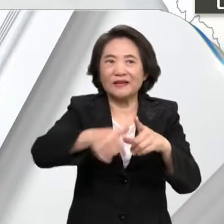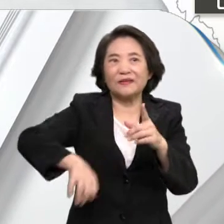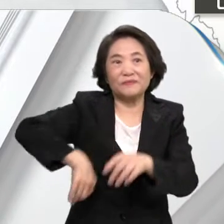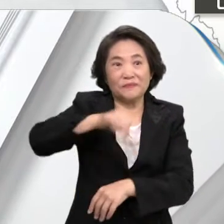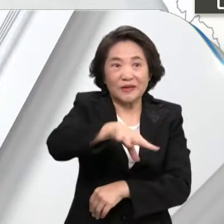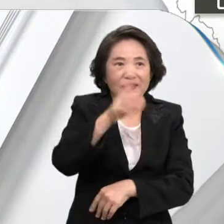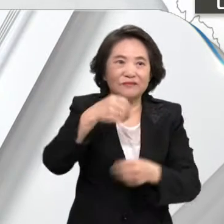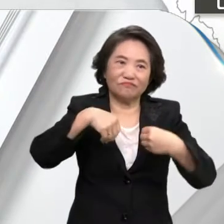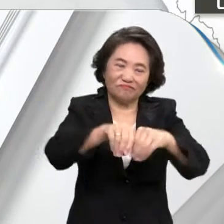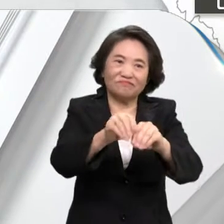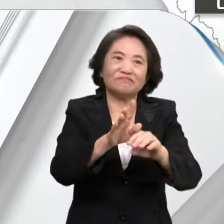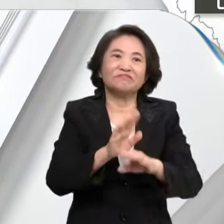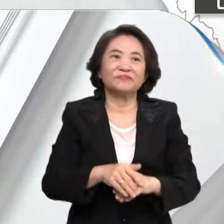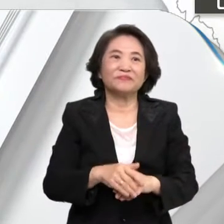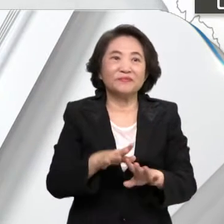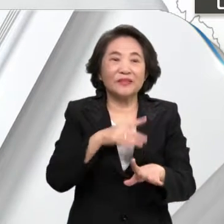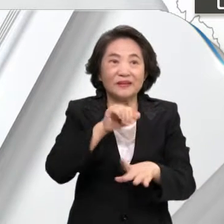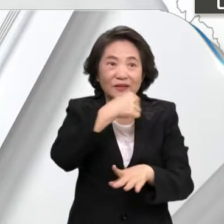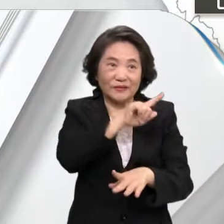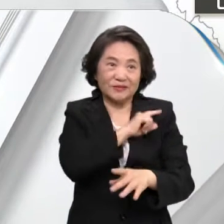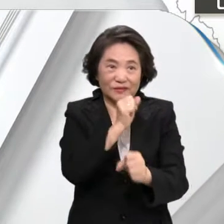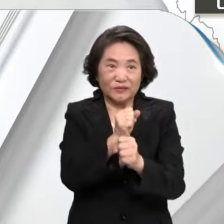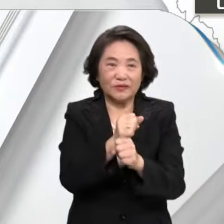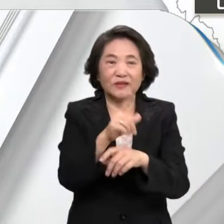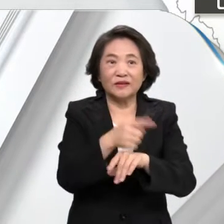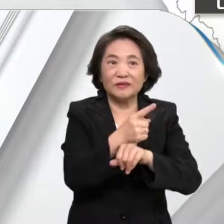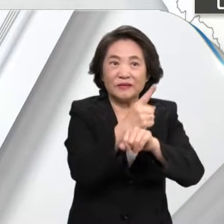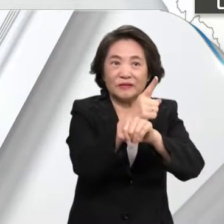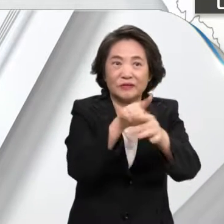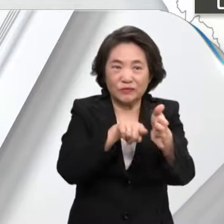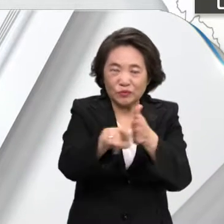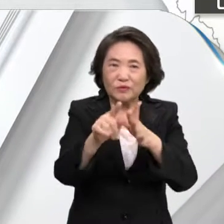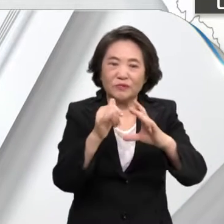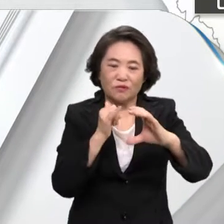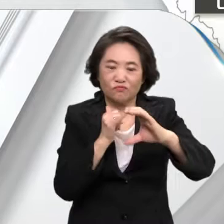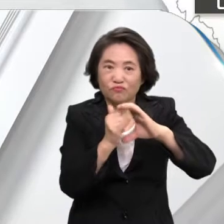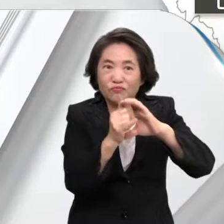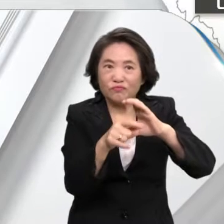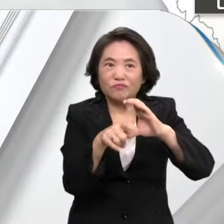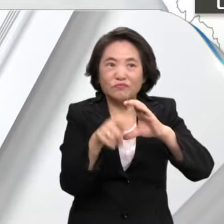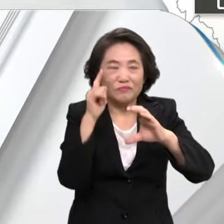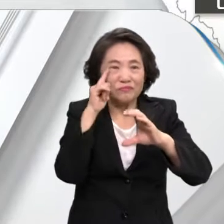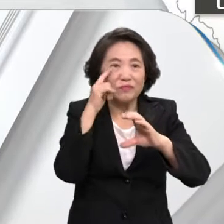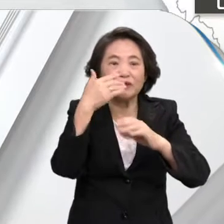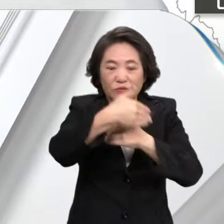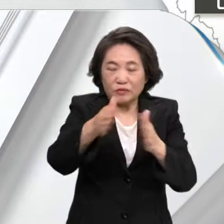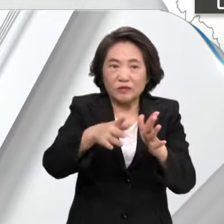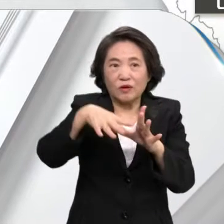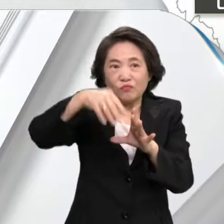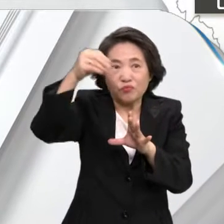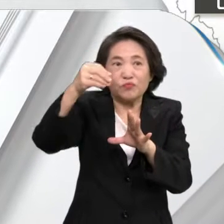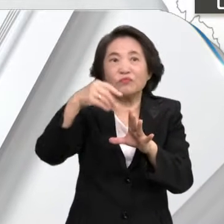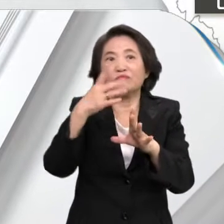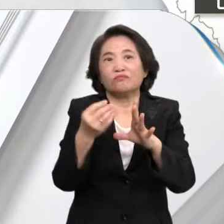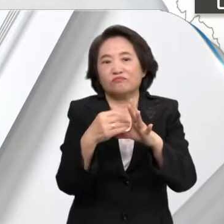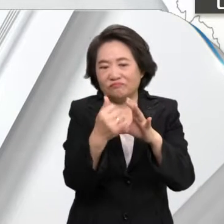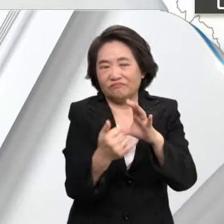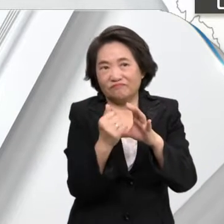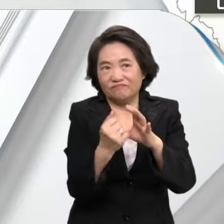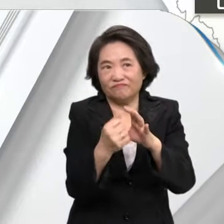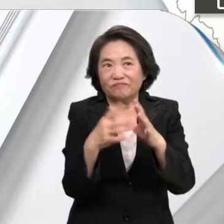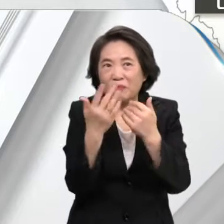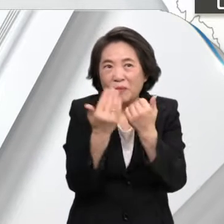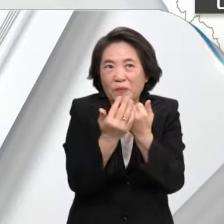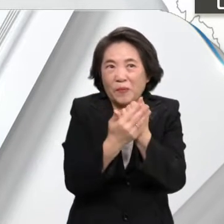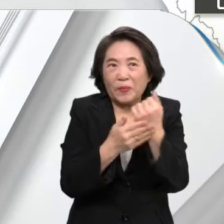家主同救護集團過三年出行機機載充氣式符合隔離艙，本推動控權